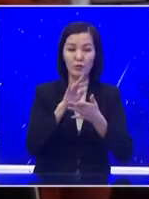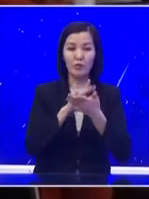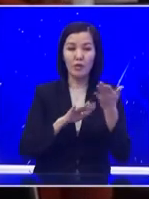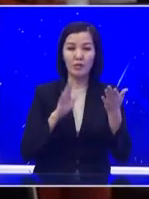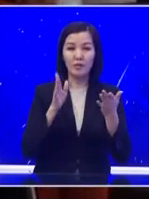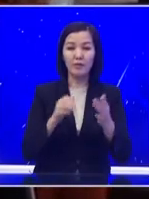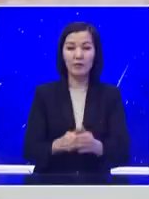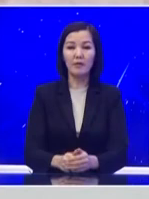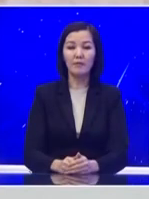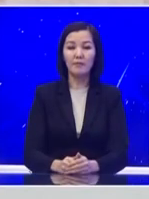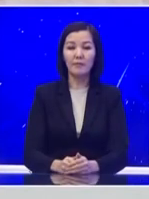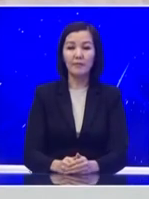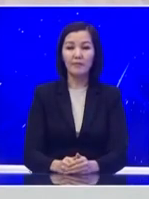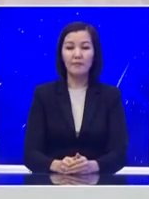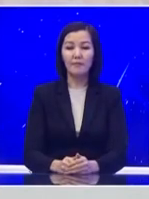бермек.